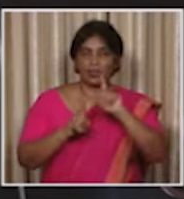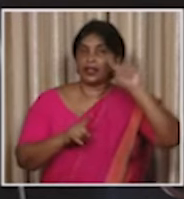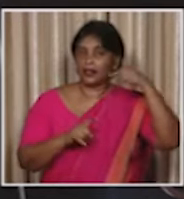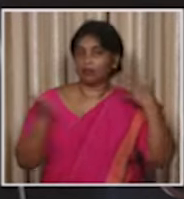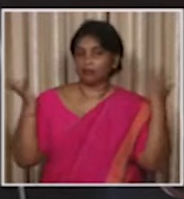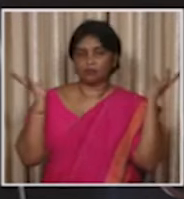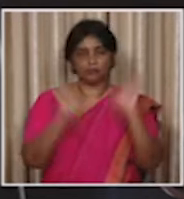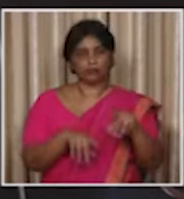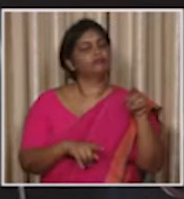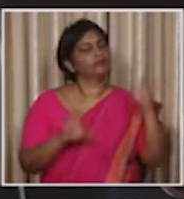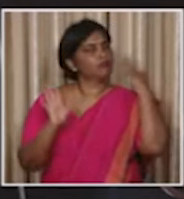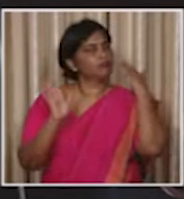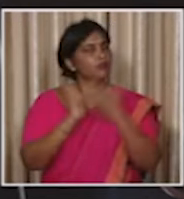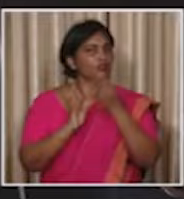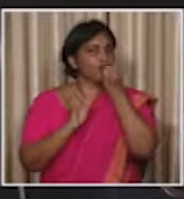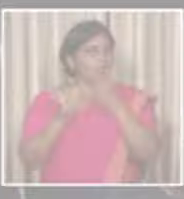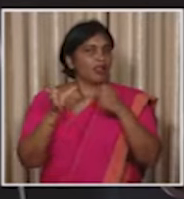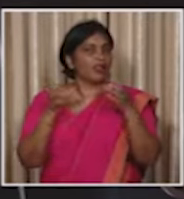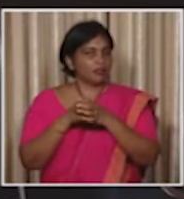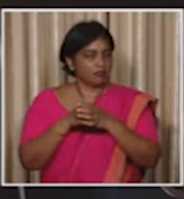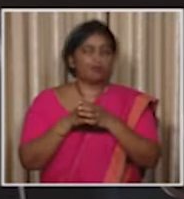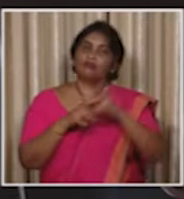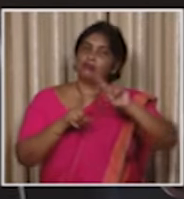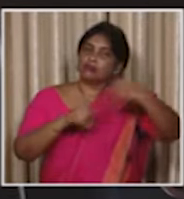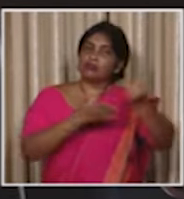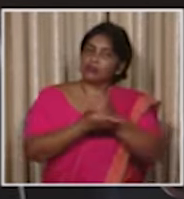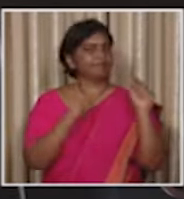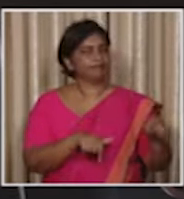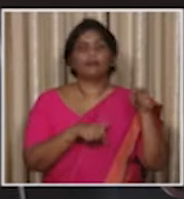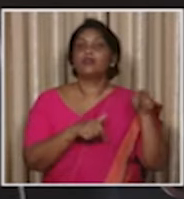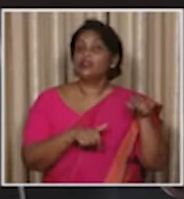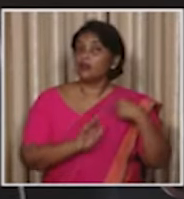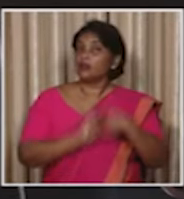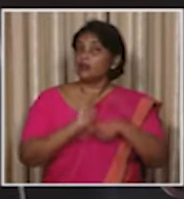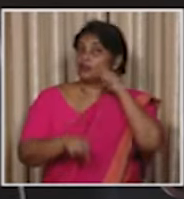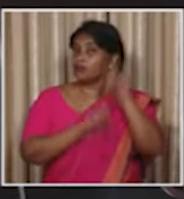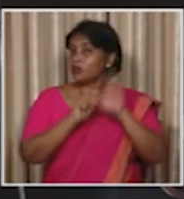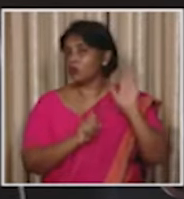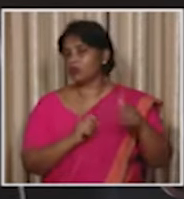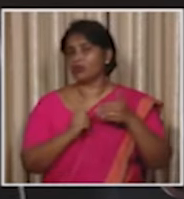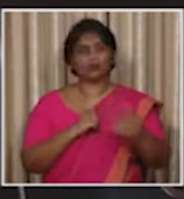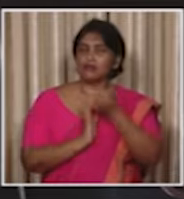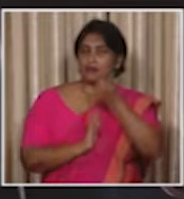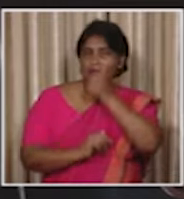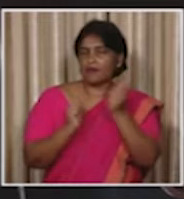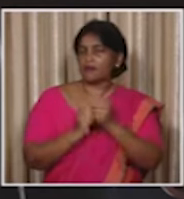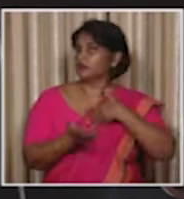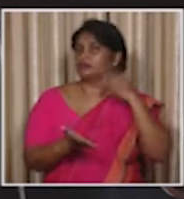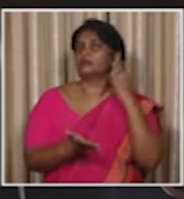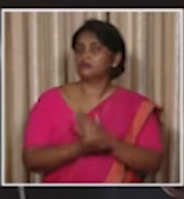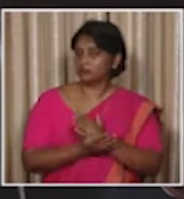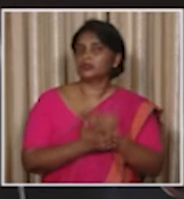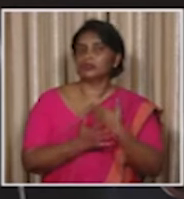අපි කැඳවනවා මේ පිළිබඳව පාරිභෝගික අධිකාරියයි අනික් සියලුම අදාළ ආයතන මේ රටේ ජනතාව වෙනුවෙන් මේ කරන මංකොල්ල වැළැක්වීමට